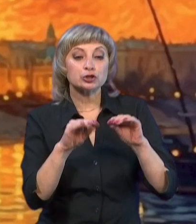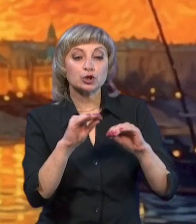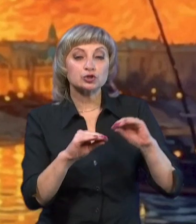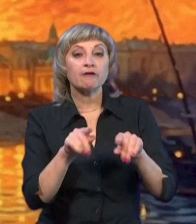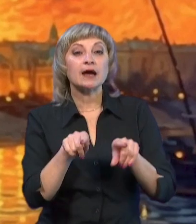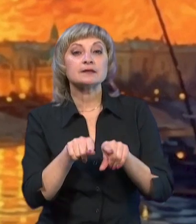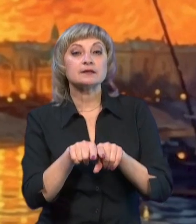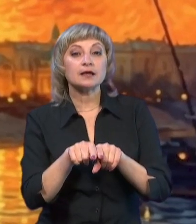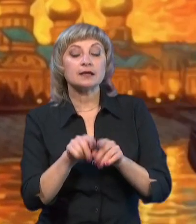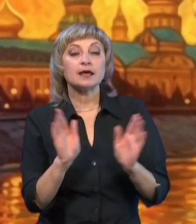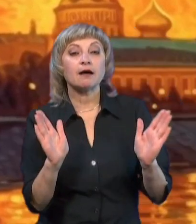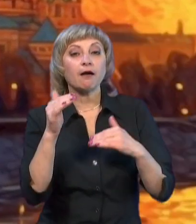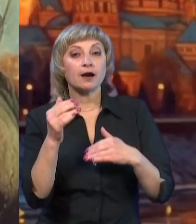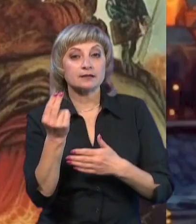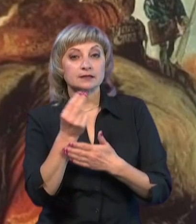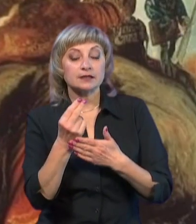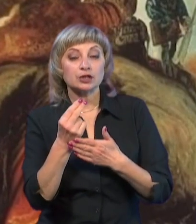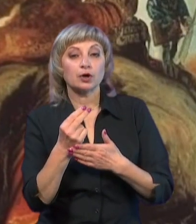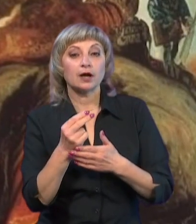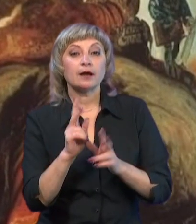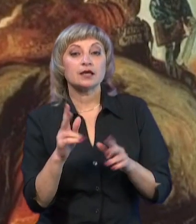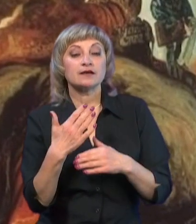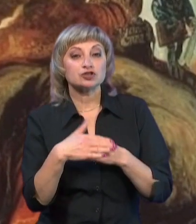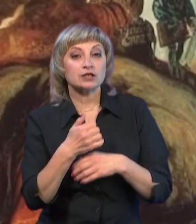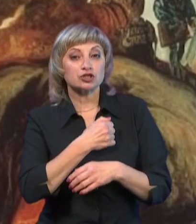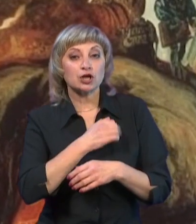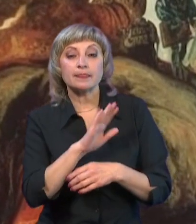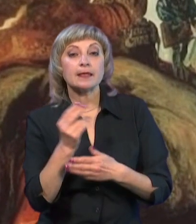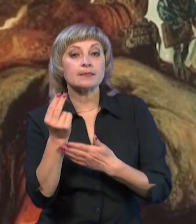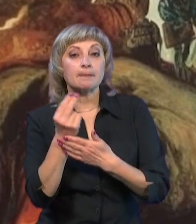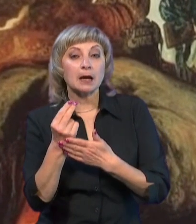такі картини художників, які вже, на жаль, не намалюють їх?